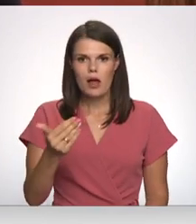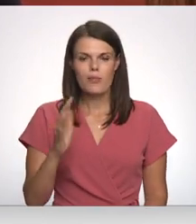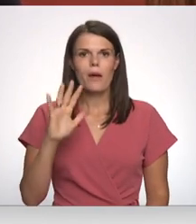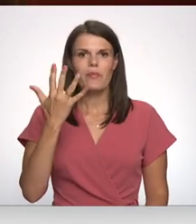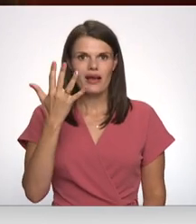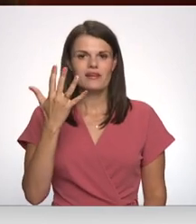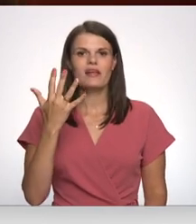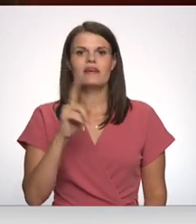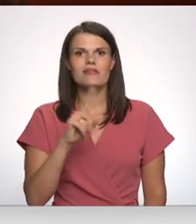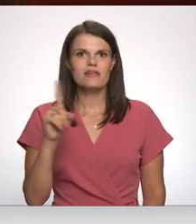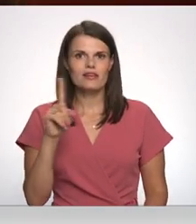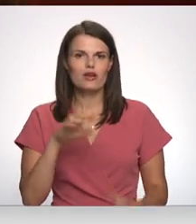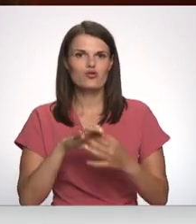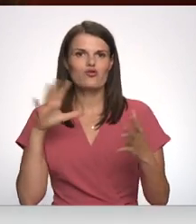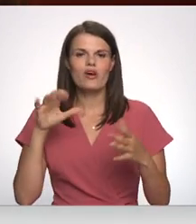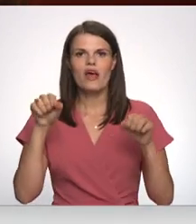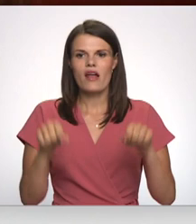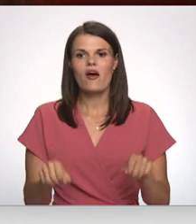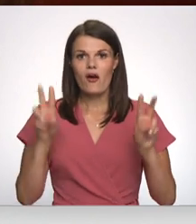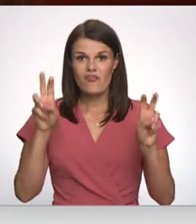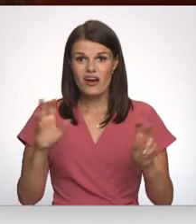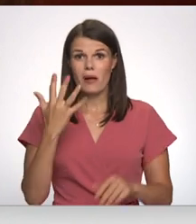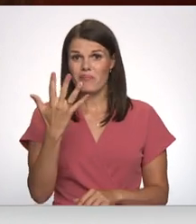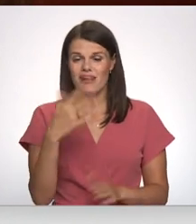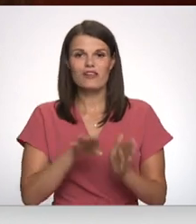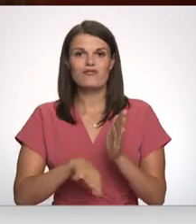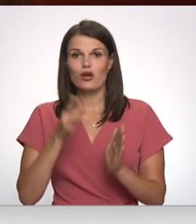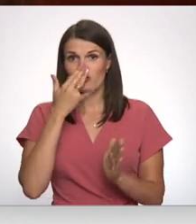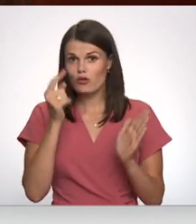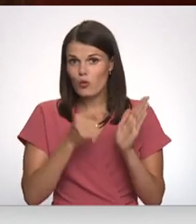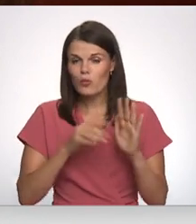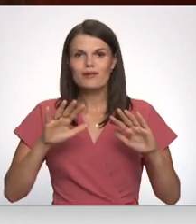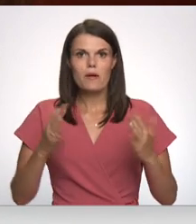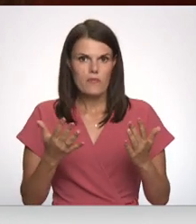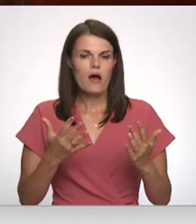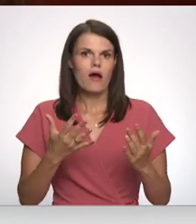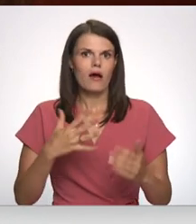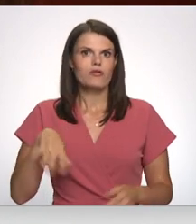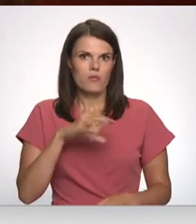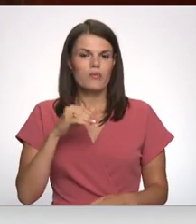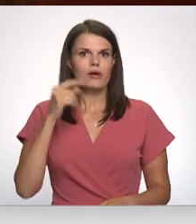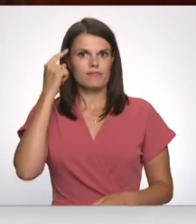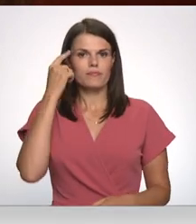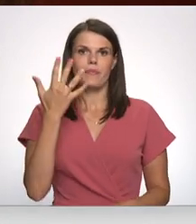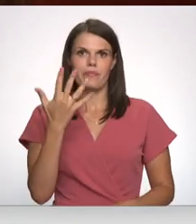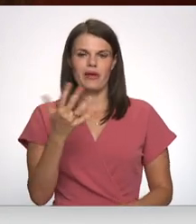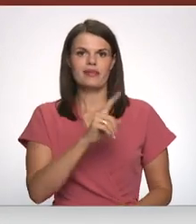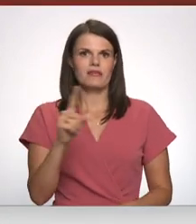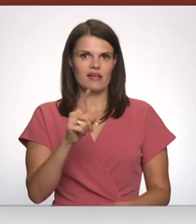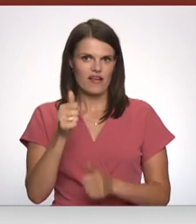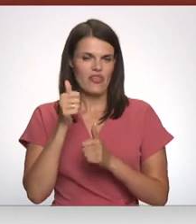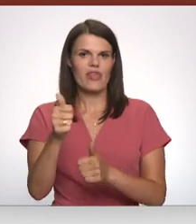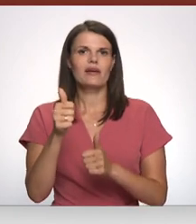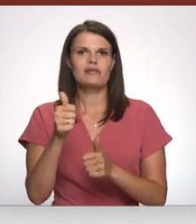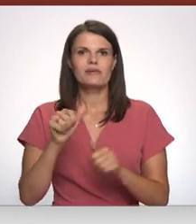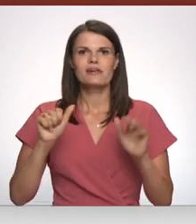vara. 5, nu kas tas ir? Vienkārši cipars, bet īstenībā mūsu apziņā, mūsu sapratnē, 5 tas ir teicami.